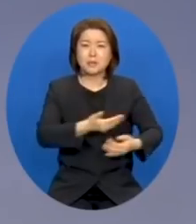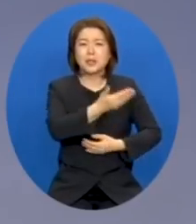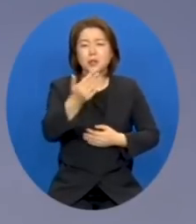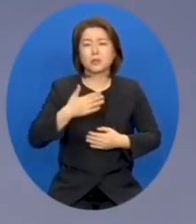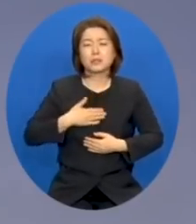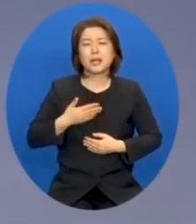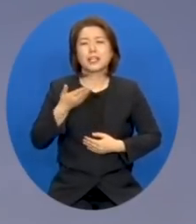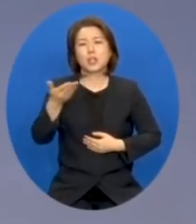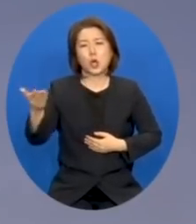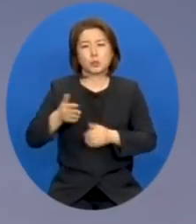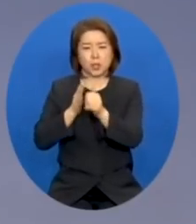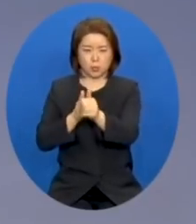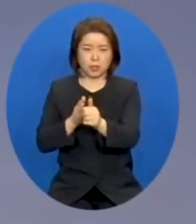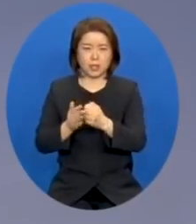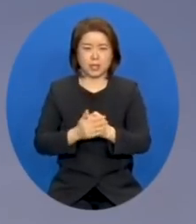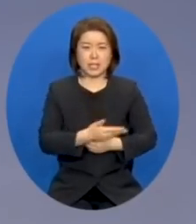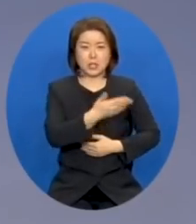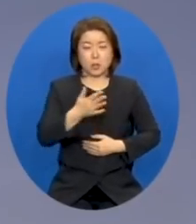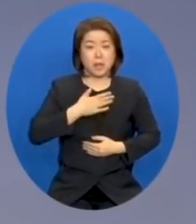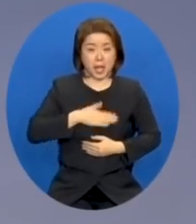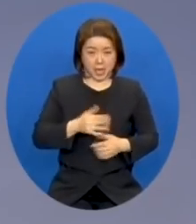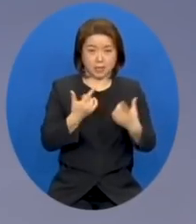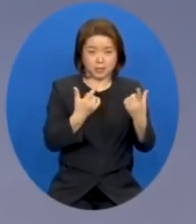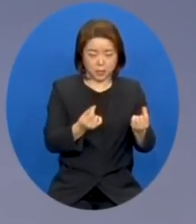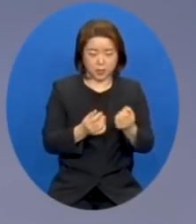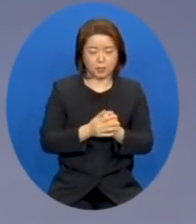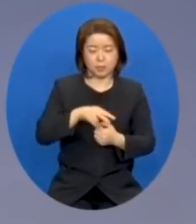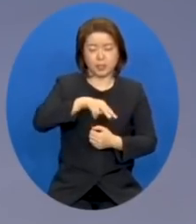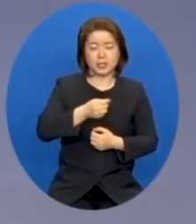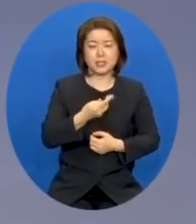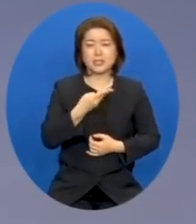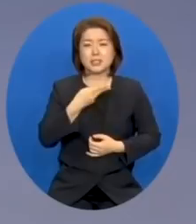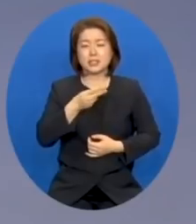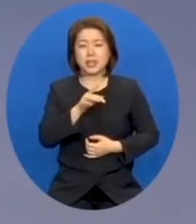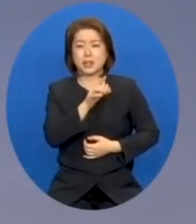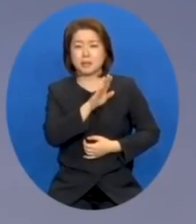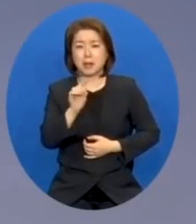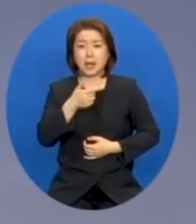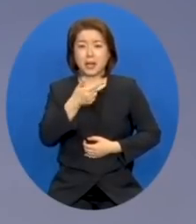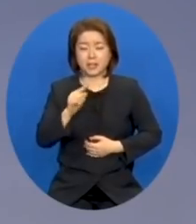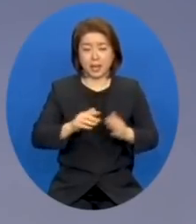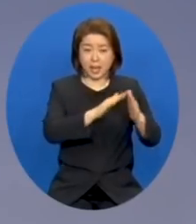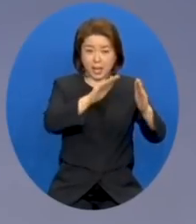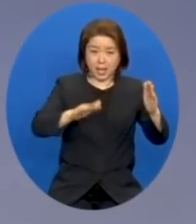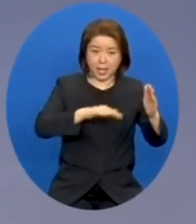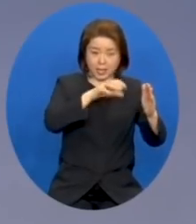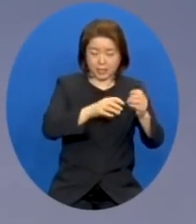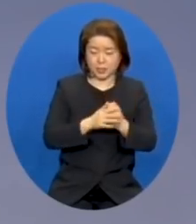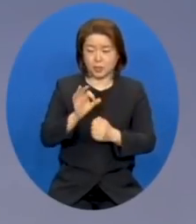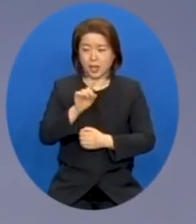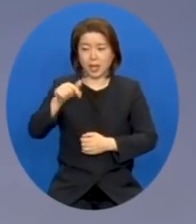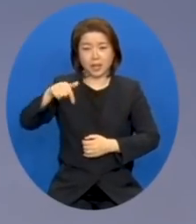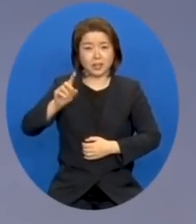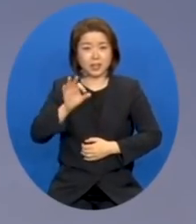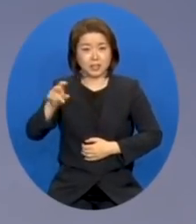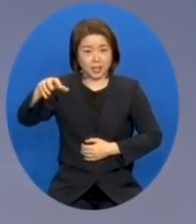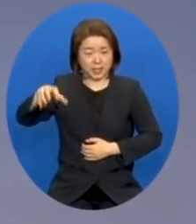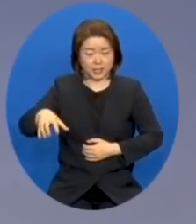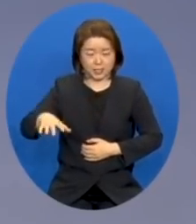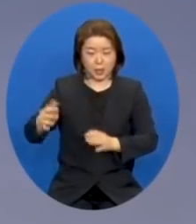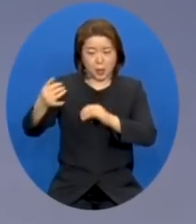권합니다 여러분이 아는 바와 같이 스데반 와 의 가정은 아가 에서 맺은 첫 열매의 어